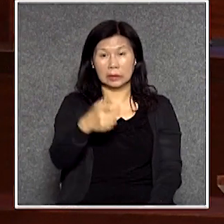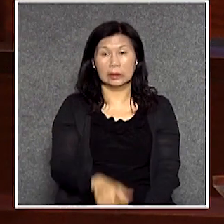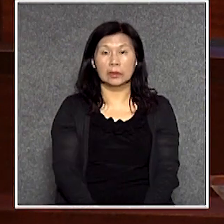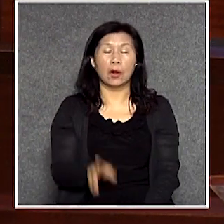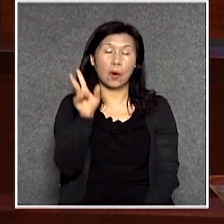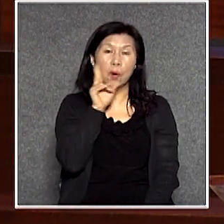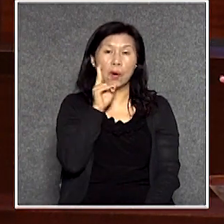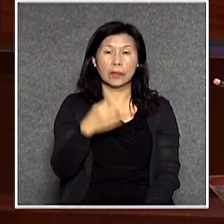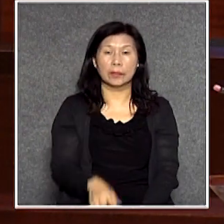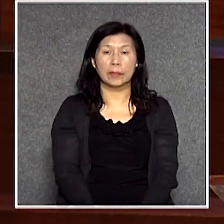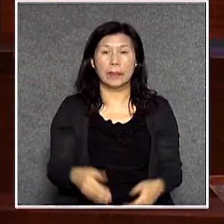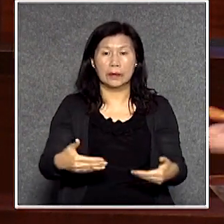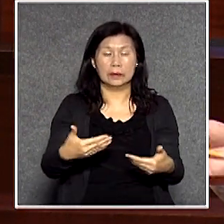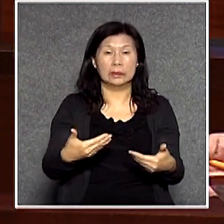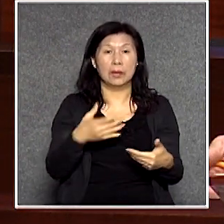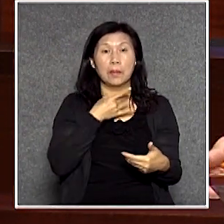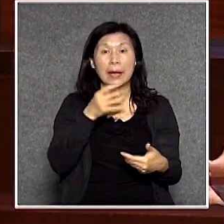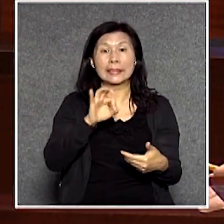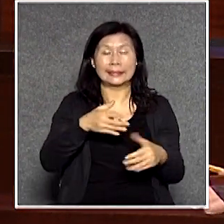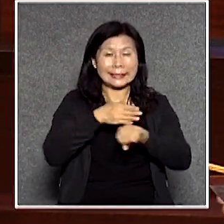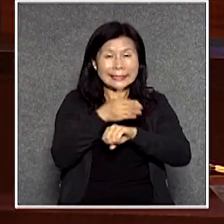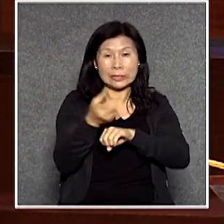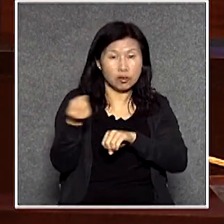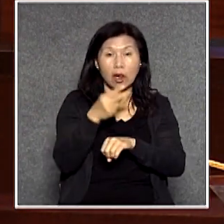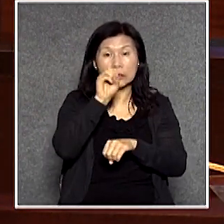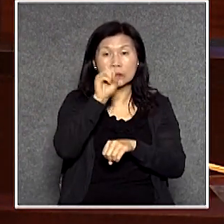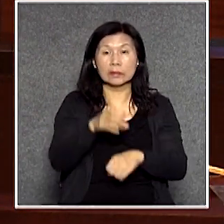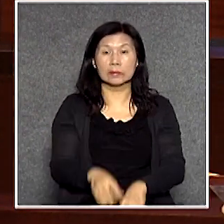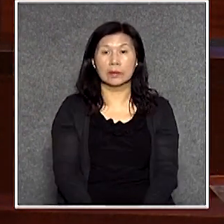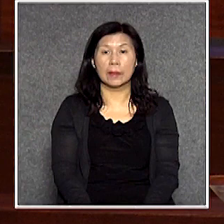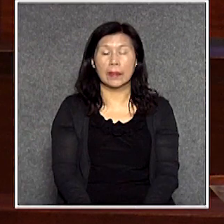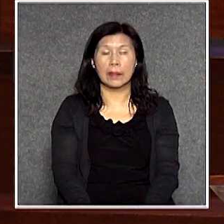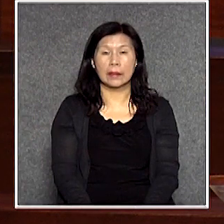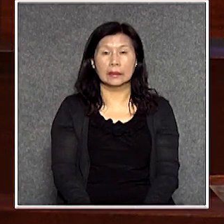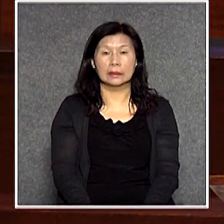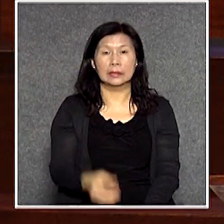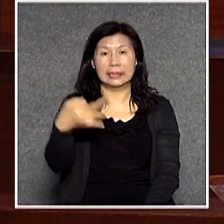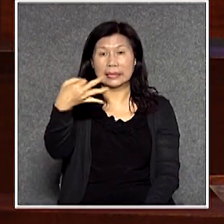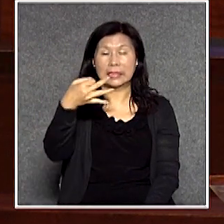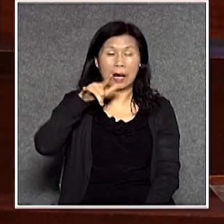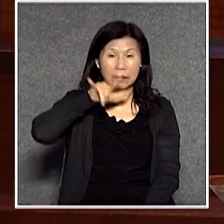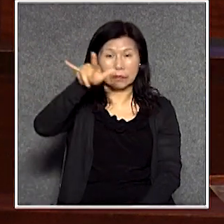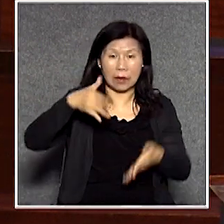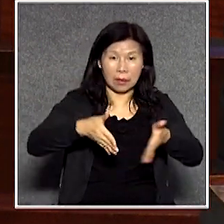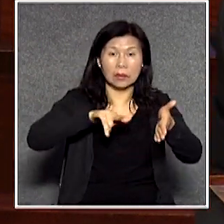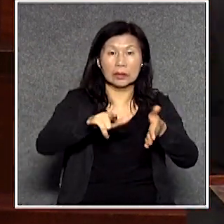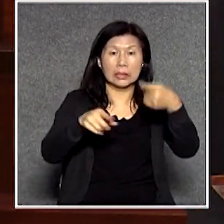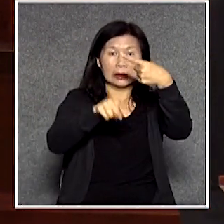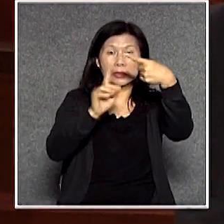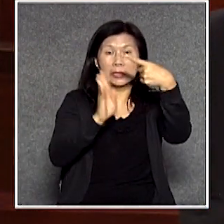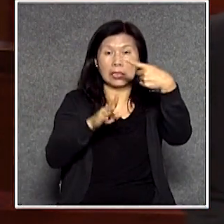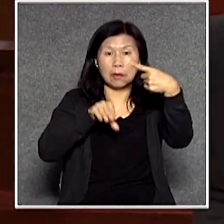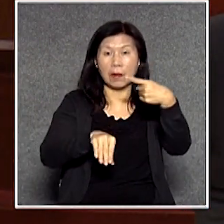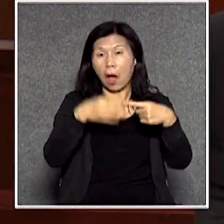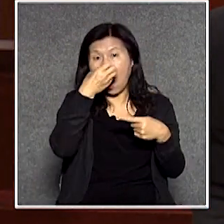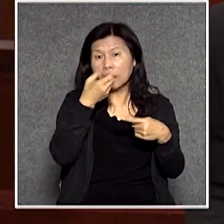於而家未講啊，下一 part 講。喂，你個三跑1400多億，唔係香港人嘅